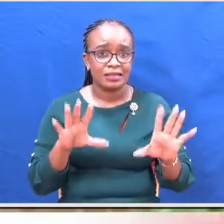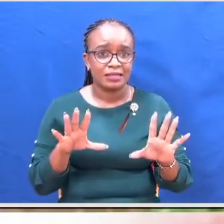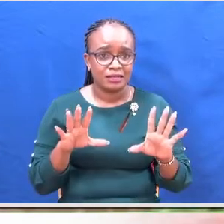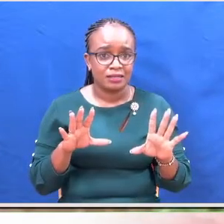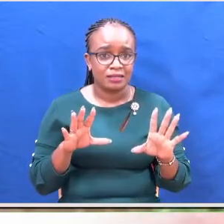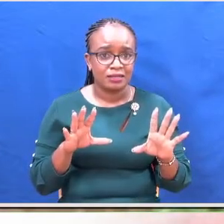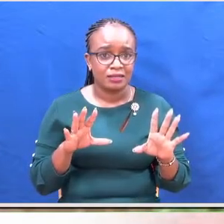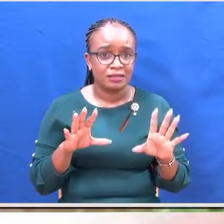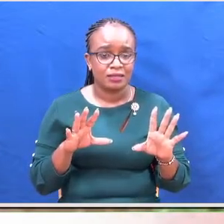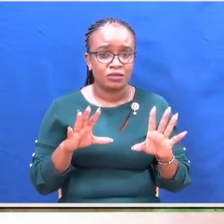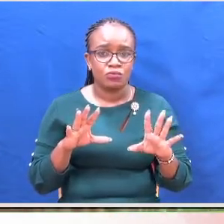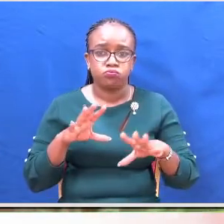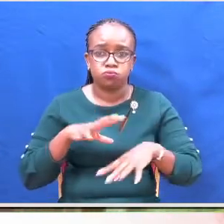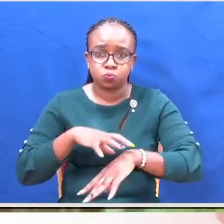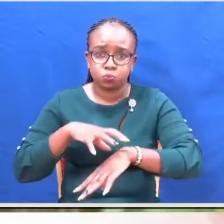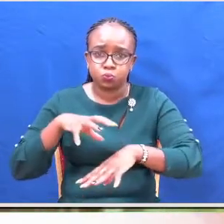Ni kidole tu hapa.